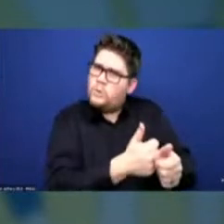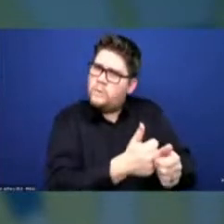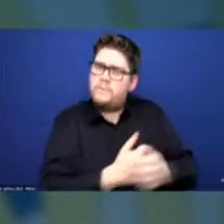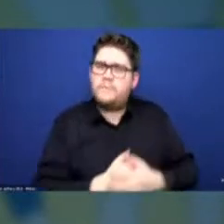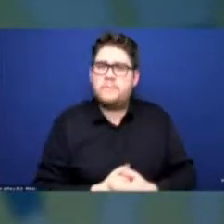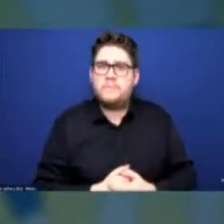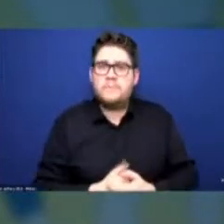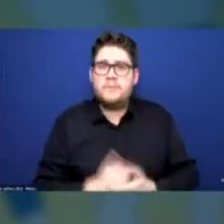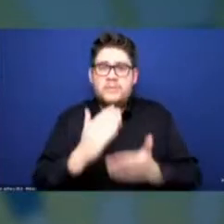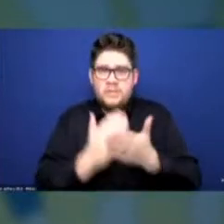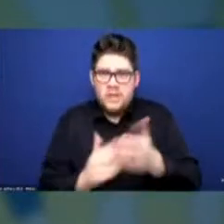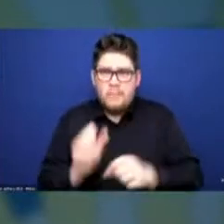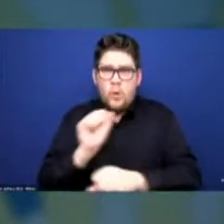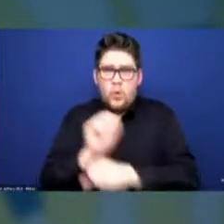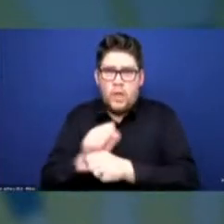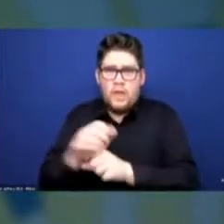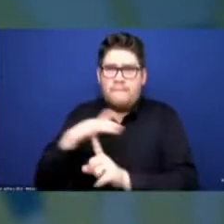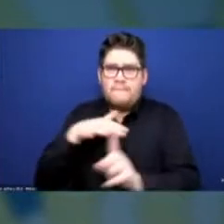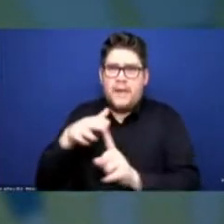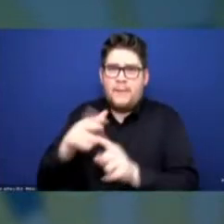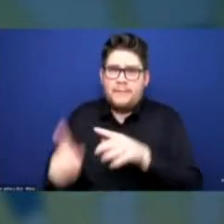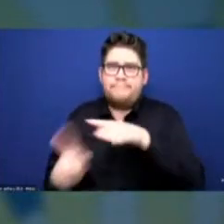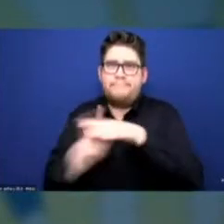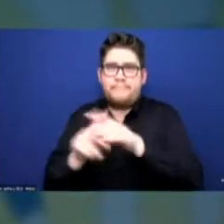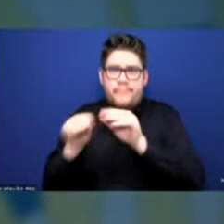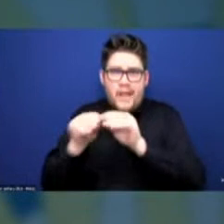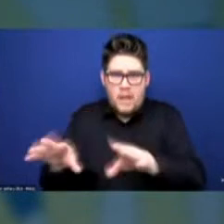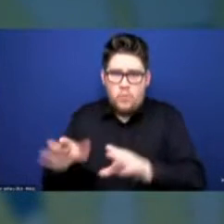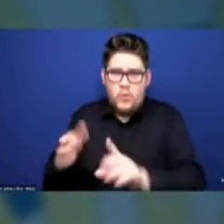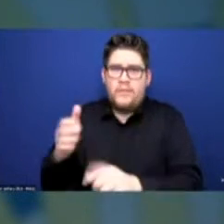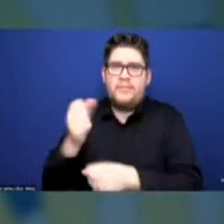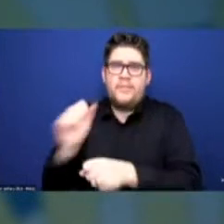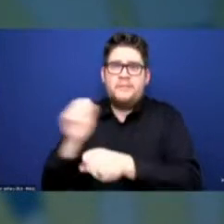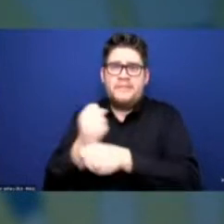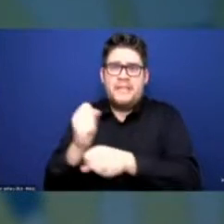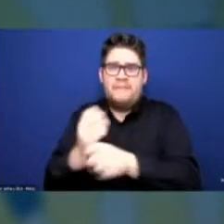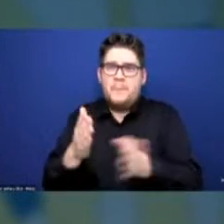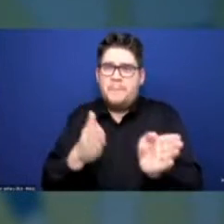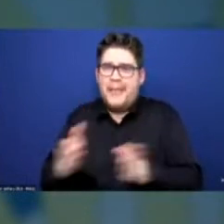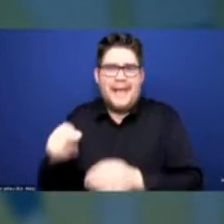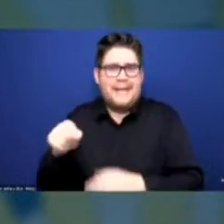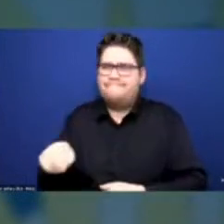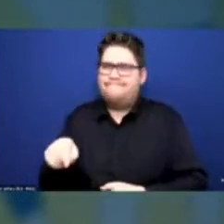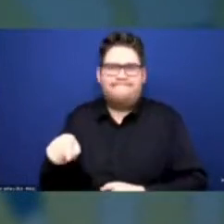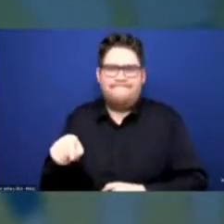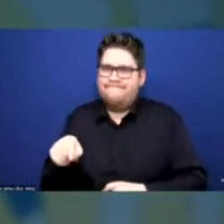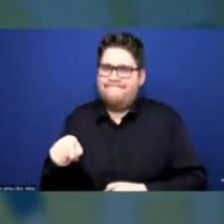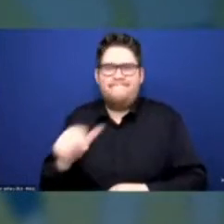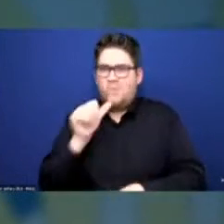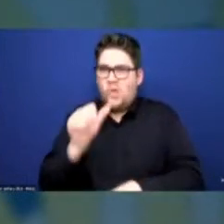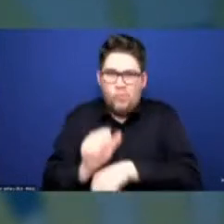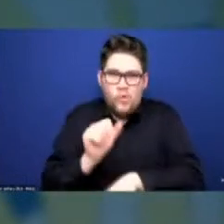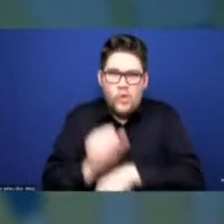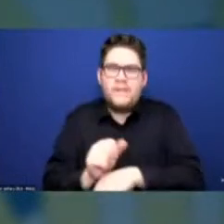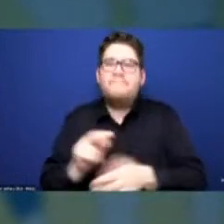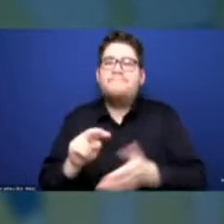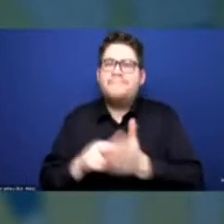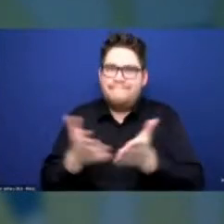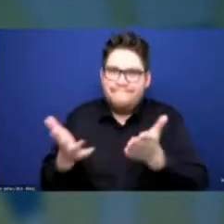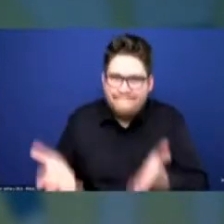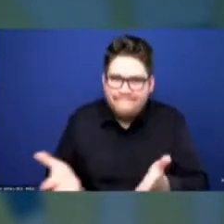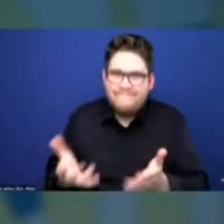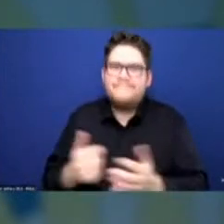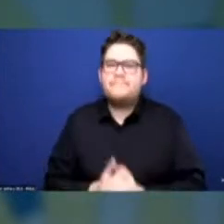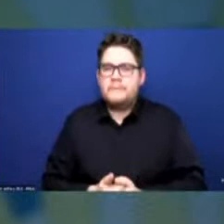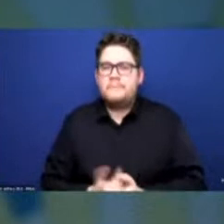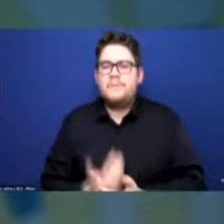have broken 那 down 么 in some 对工作 cases. 场所来 And 讲 we 呢，我 know 们 that 还要 part of 已 what we 经 need to do to break those WorkSafeBC transmissions is 这个组织跟我们已经紧